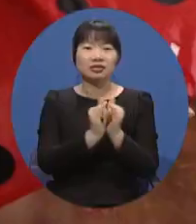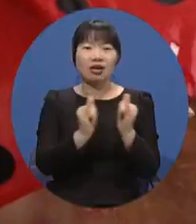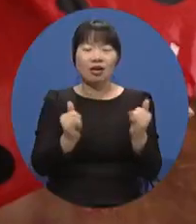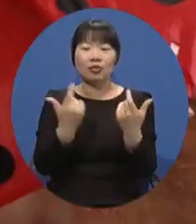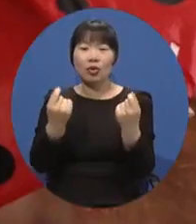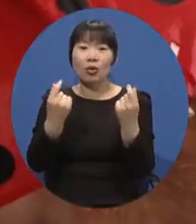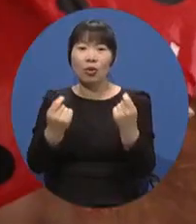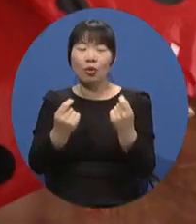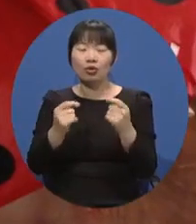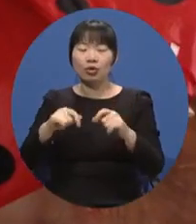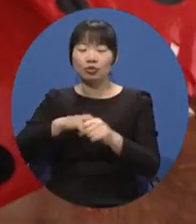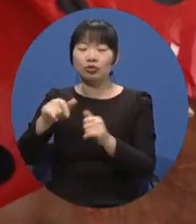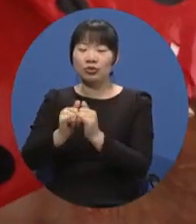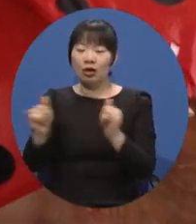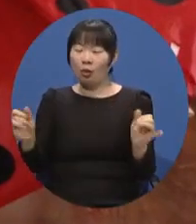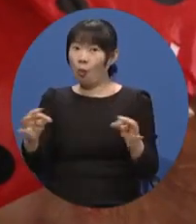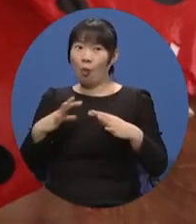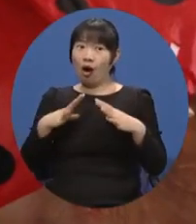한다는데요.